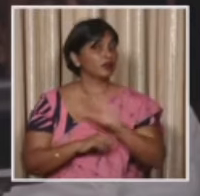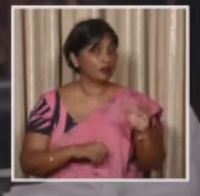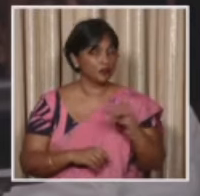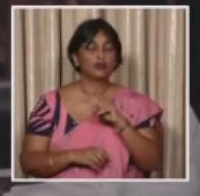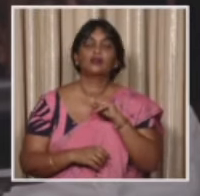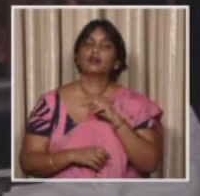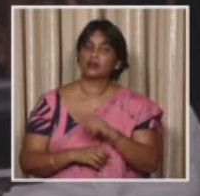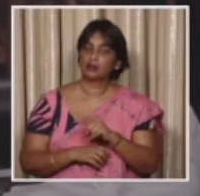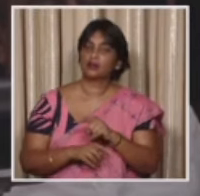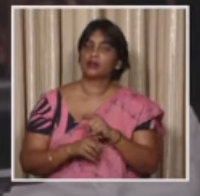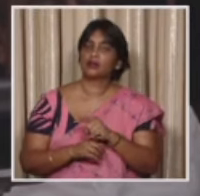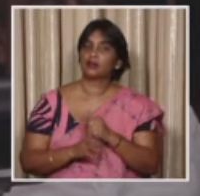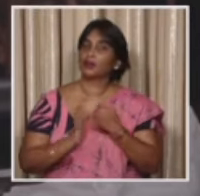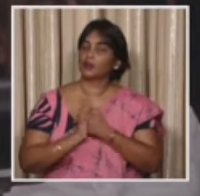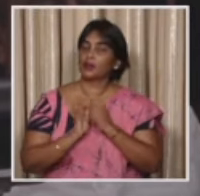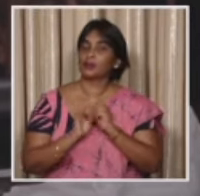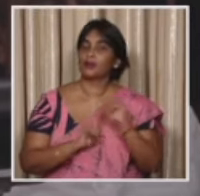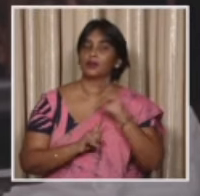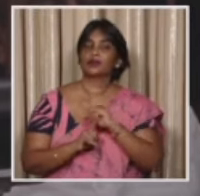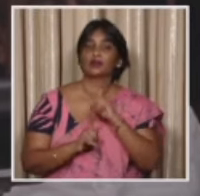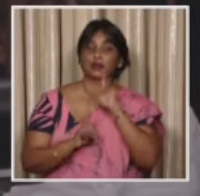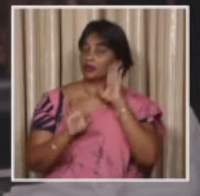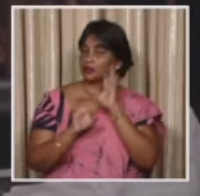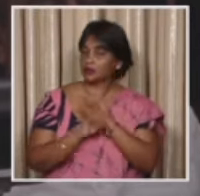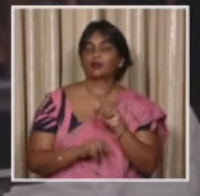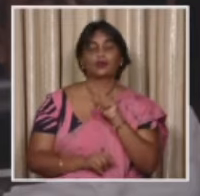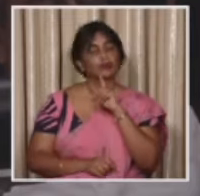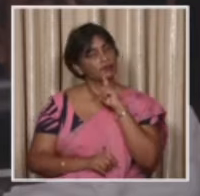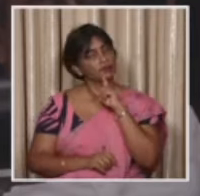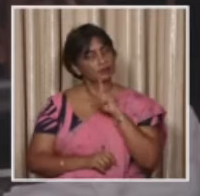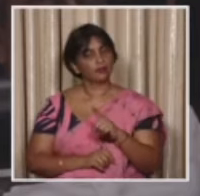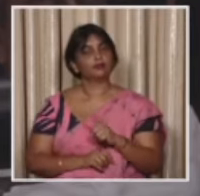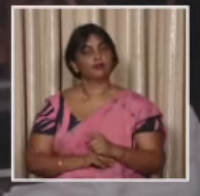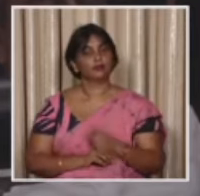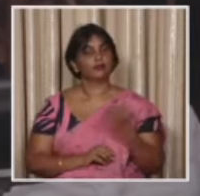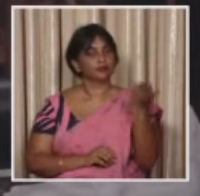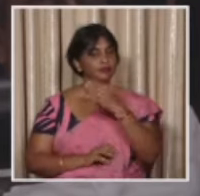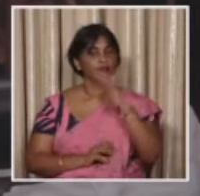එක මේ උත්තරීතර පාර්ලිමේන්තුවේ ප්‍රකාශ කරන්න කියලා ඉල්ලීමක්